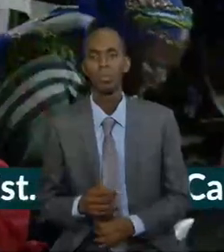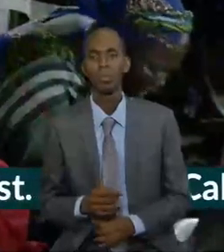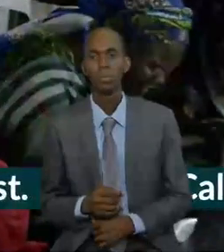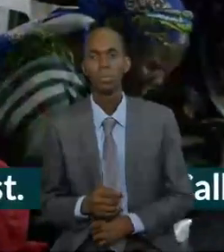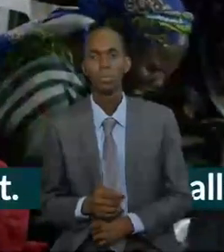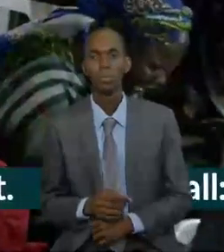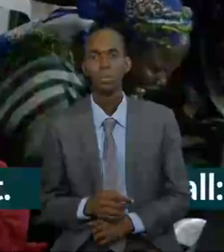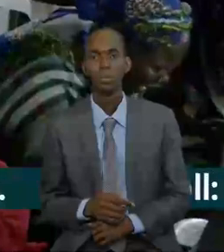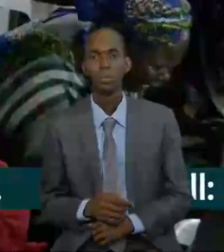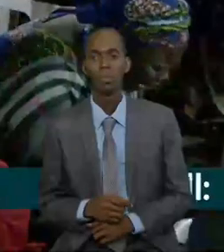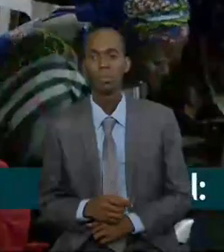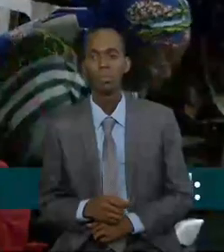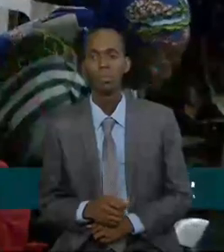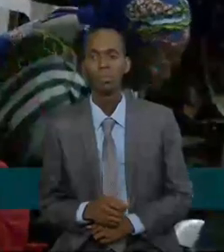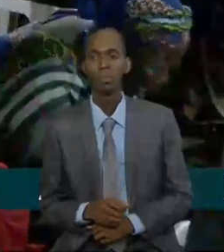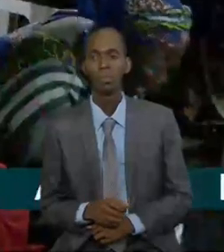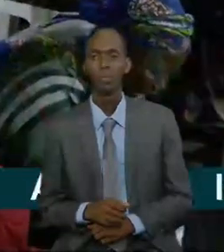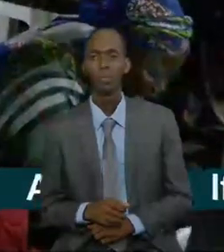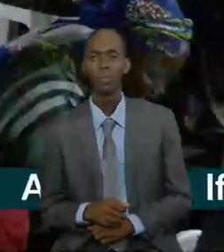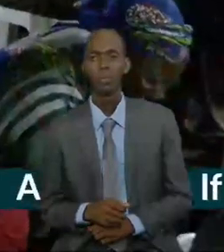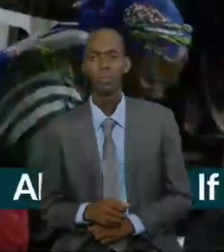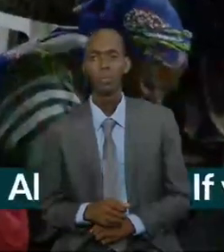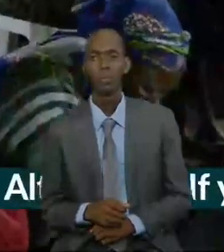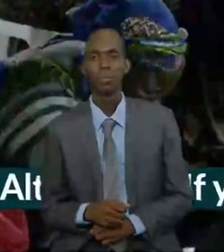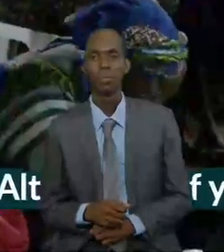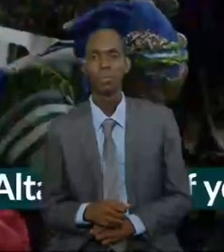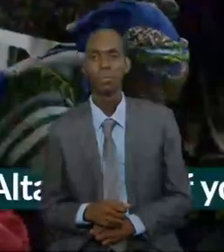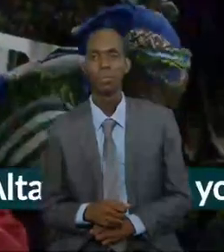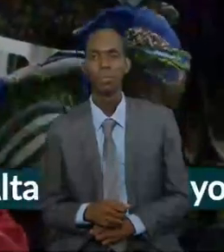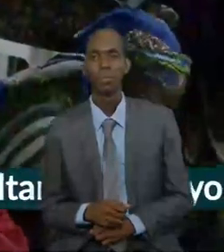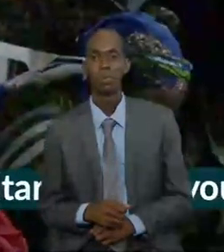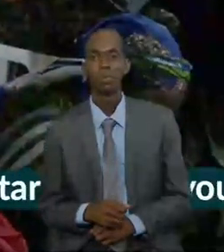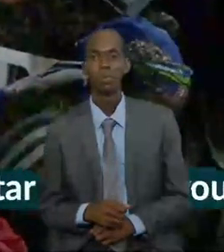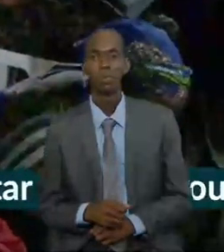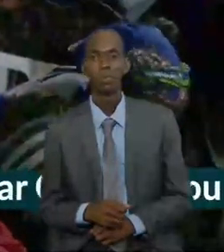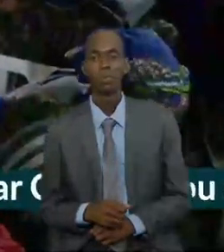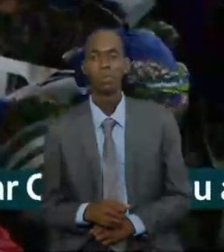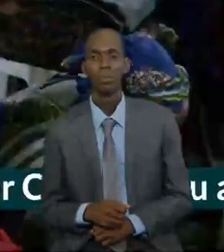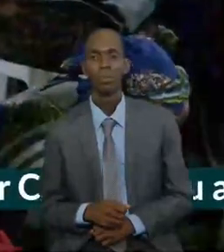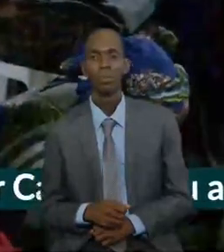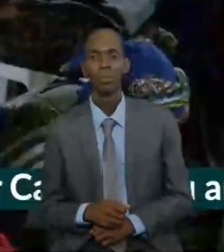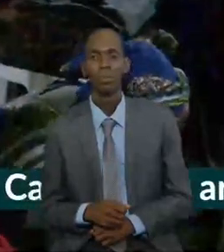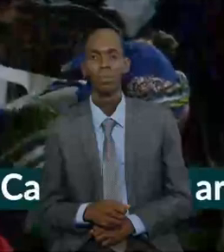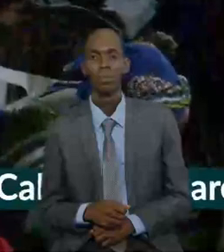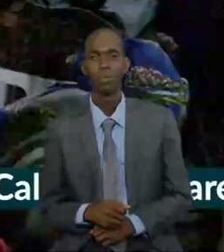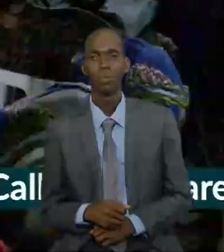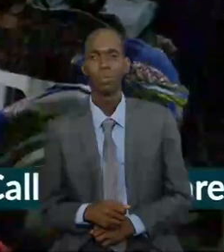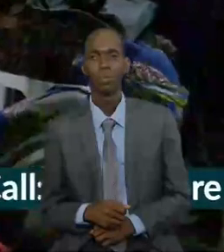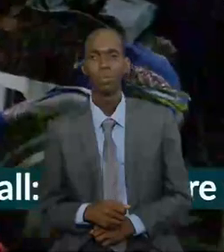sont correctement éligibles inscrit sur les fiches